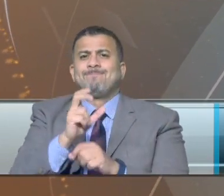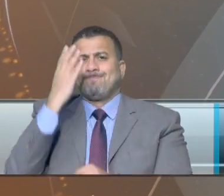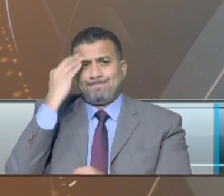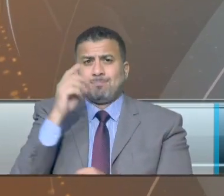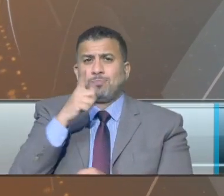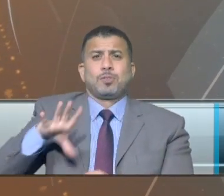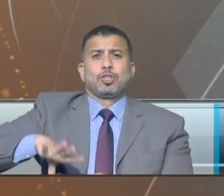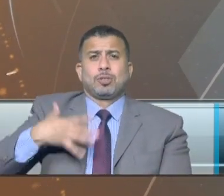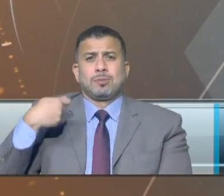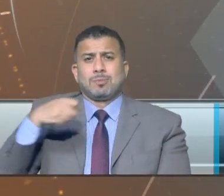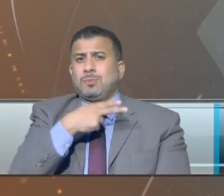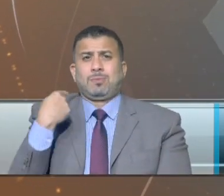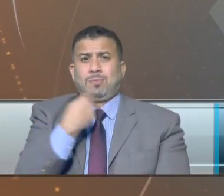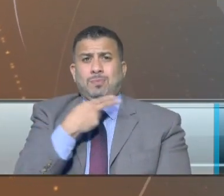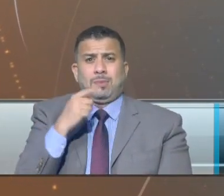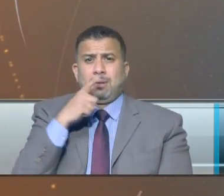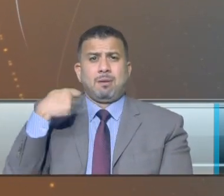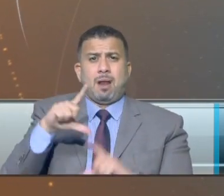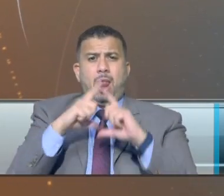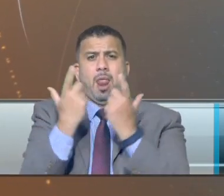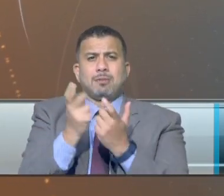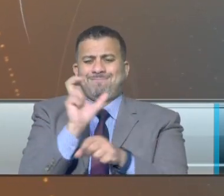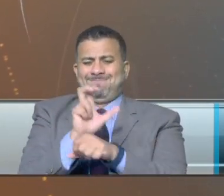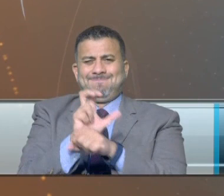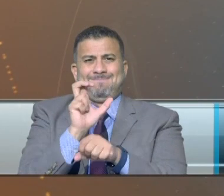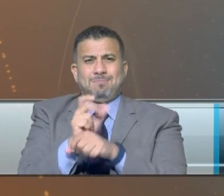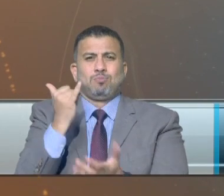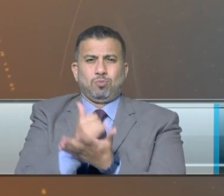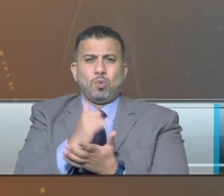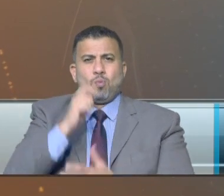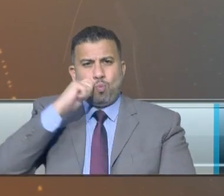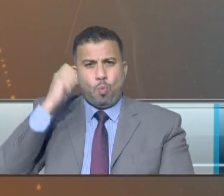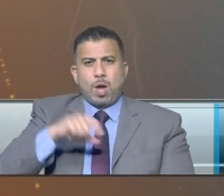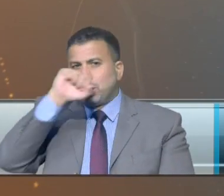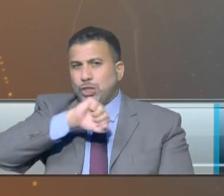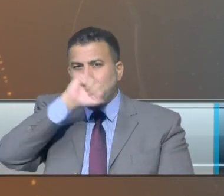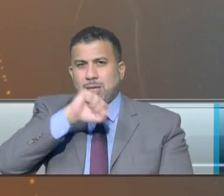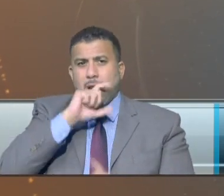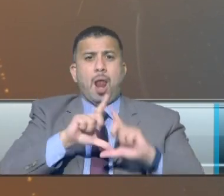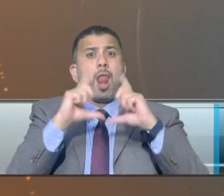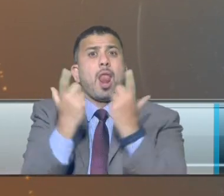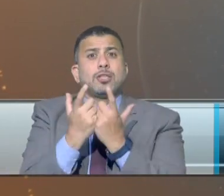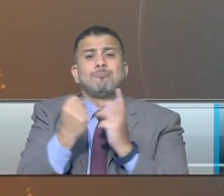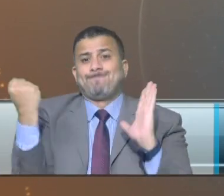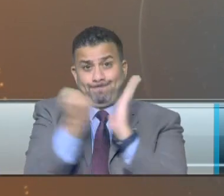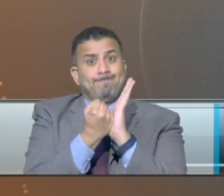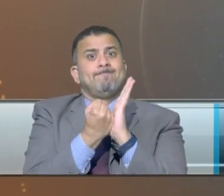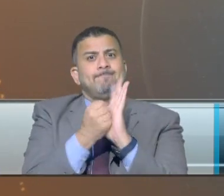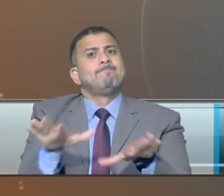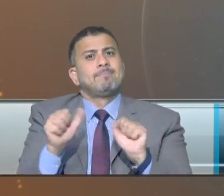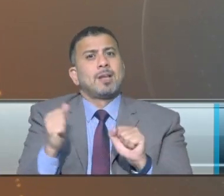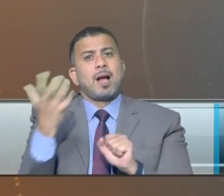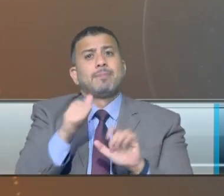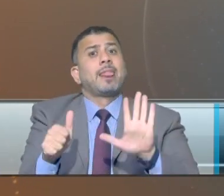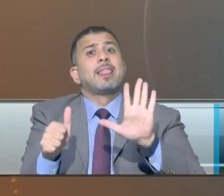بن الشيخ رئيس الديوان الاميري رئيس لجنه معالجه ديون مواطني اماره الشارقه ان اللجنه اعتمدت